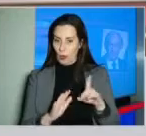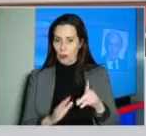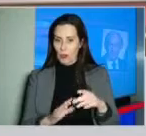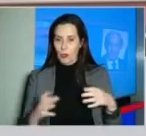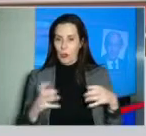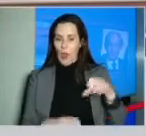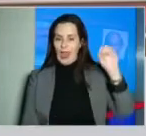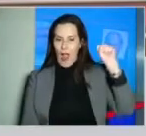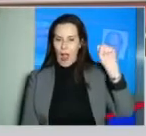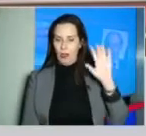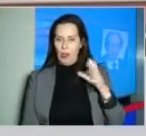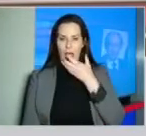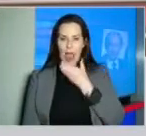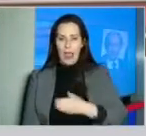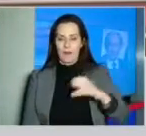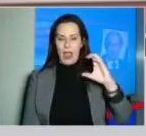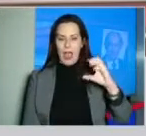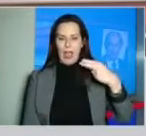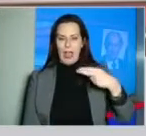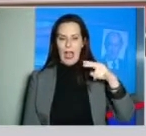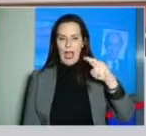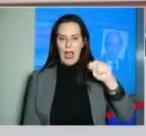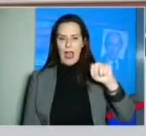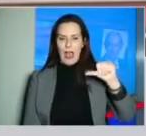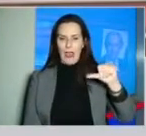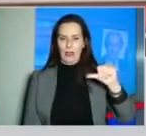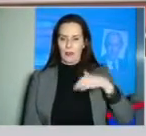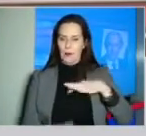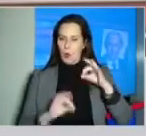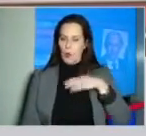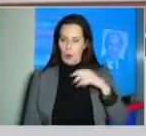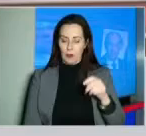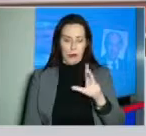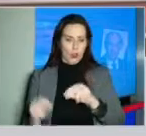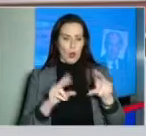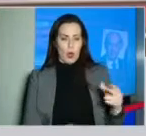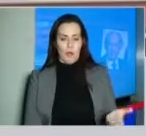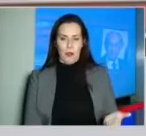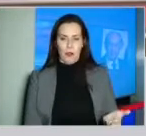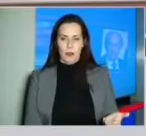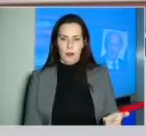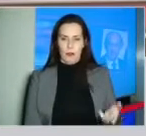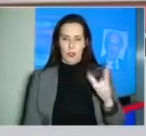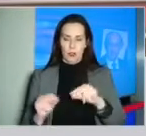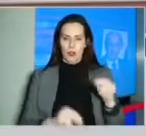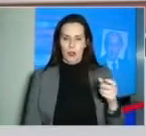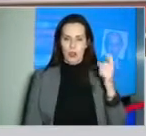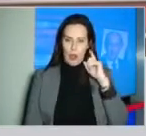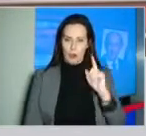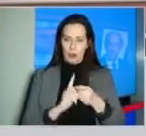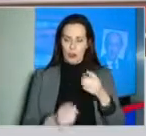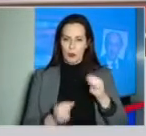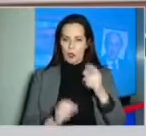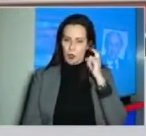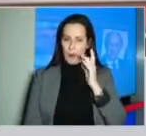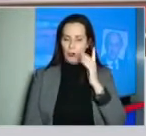תנועת כך הוצאה מחוץ לחוק. הרב כהנא עצמו לא הוצאה מחוץ לחוק. אנחנו מאז נבחרנו לכנסת. זה אותו דבר, לא הרב. אני שמעתי קודם את הפרשן המשפטי, זה היה מביש